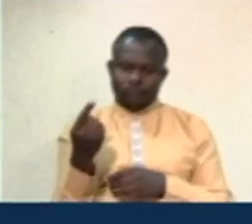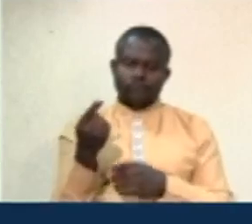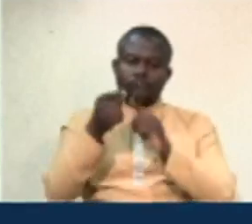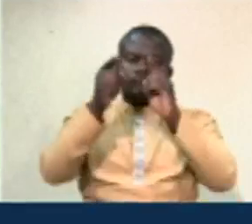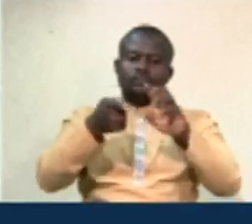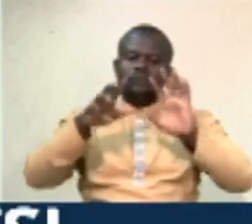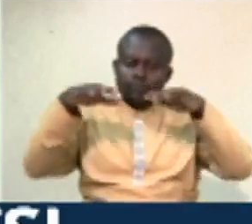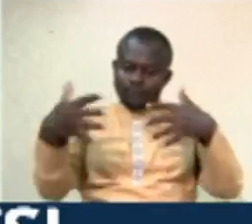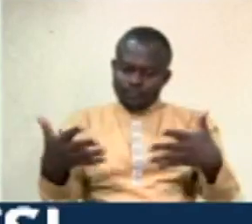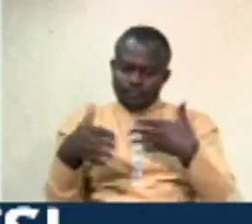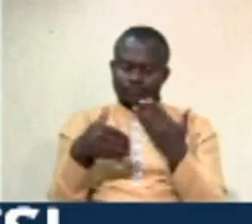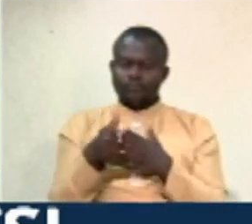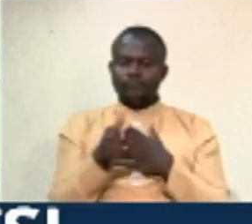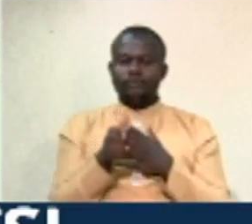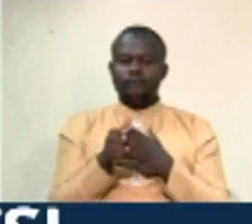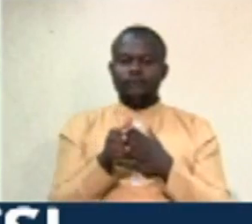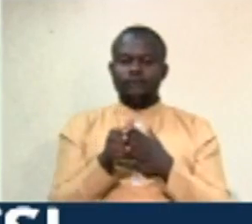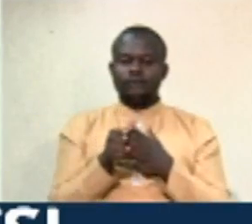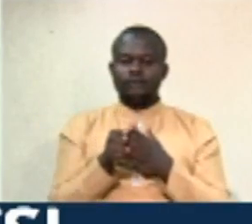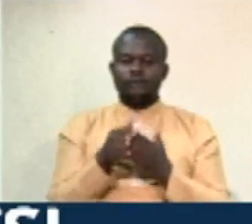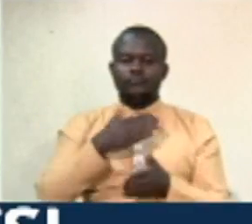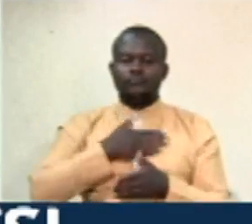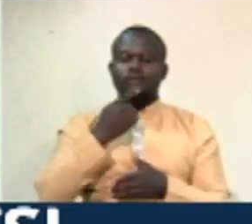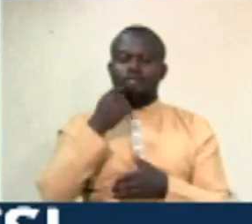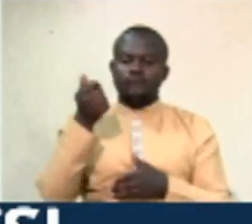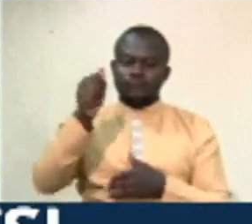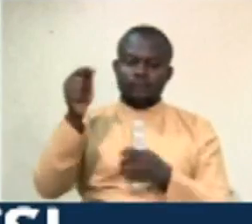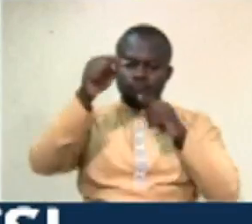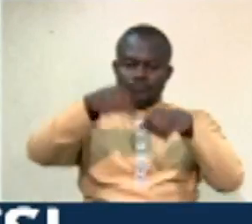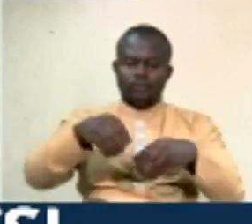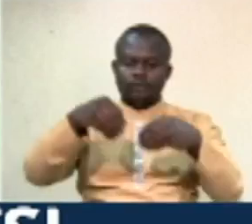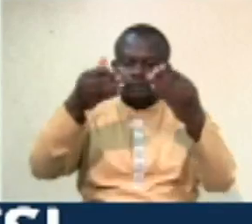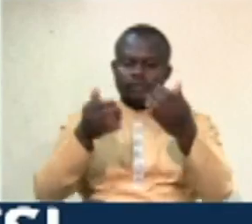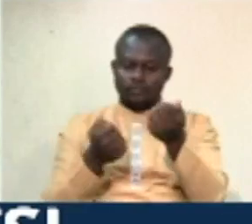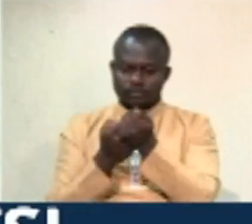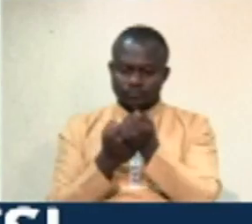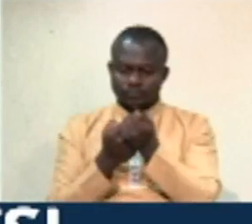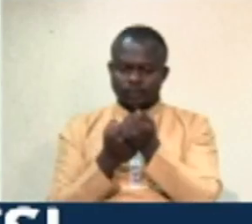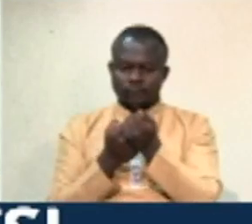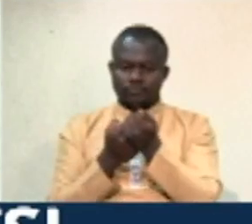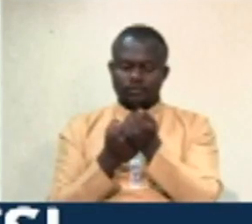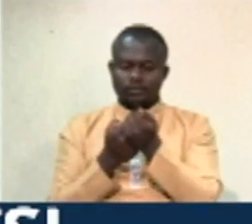ndagera aho ngaho nte ati minasema leta aho watu ntagupa busada.